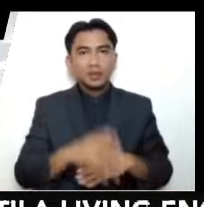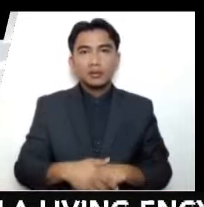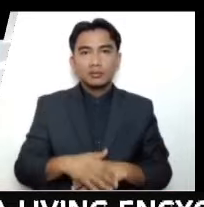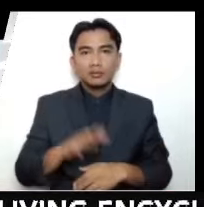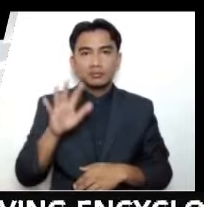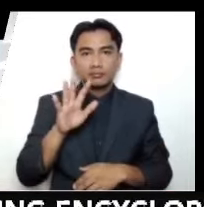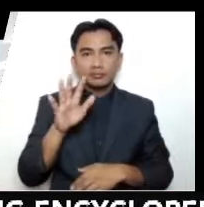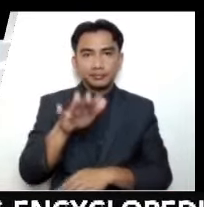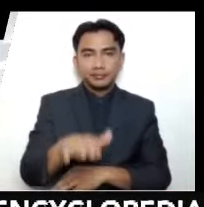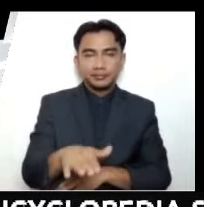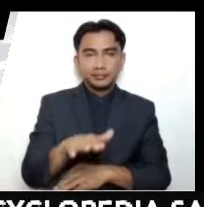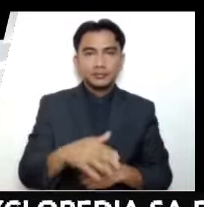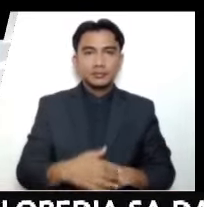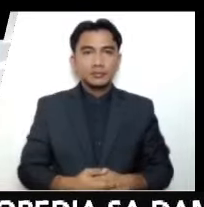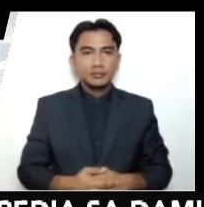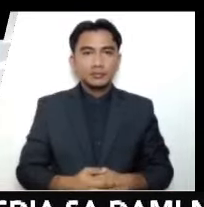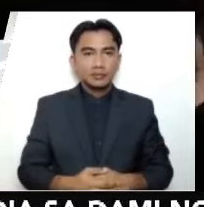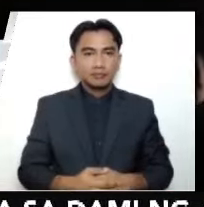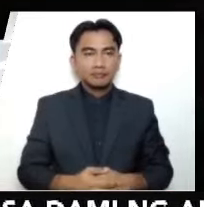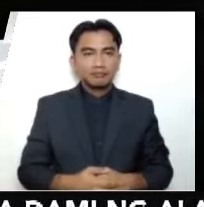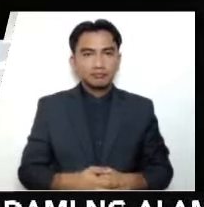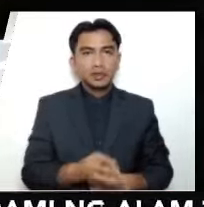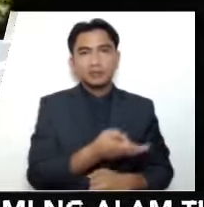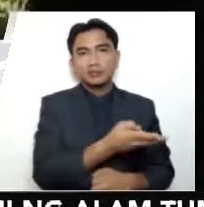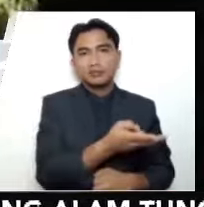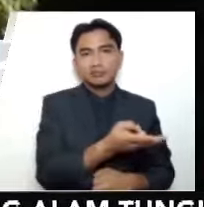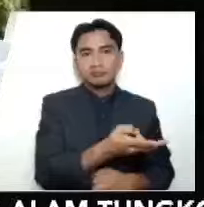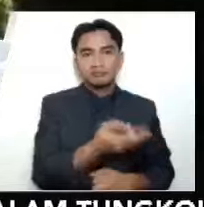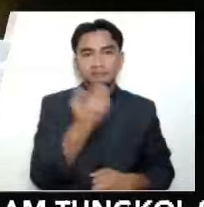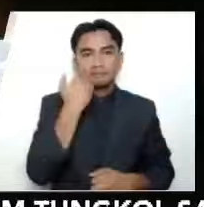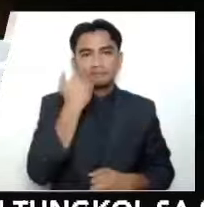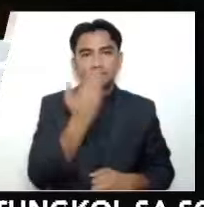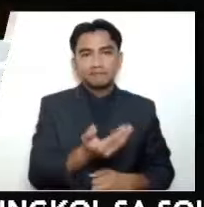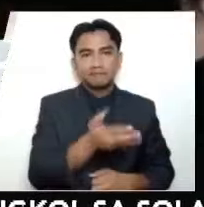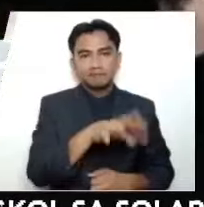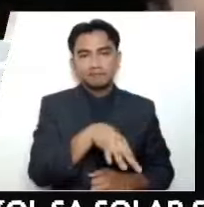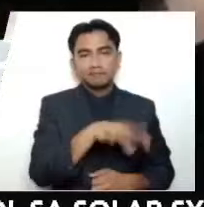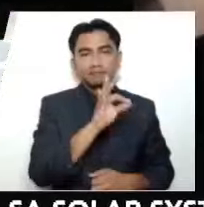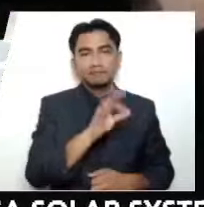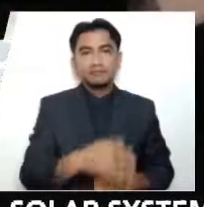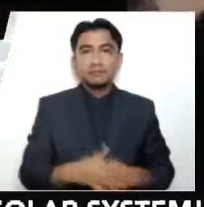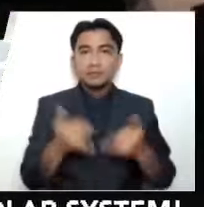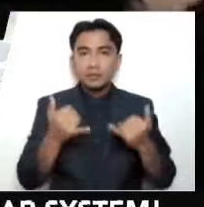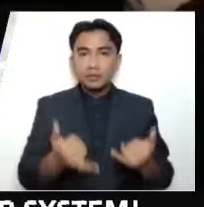hapon. Dead on the spot ang dalawang biktima. Iniimbestigahan pa ang krimen.